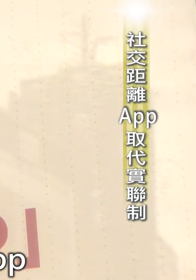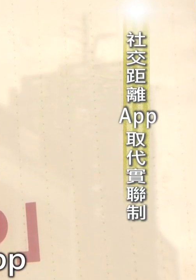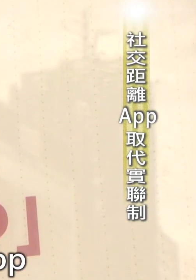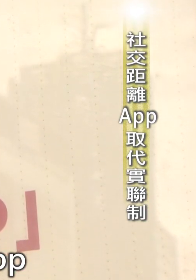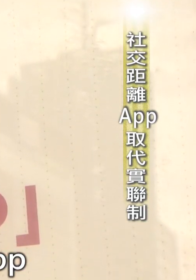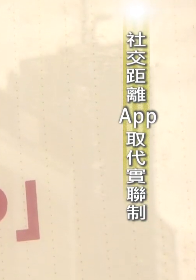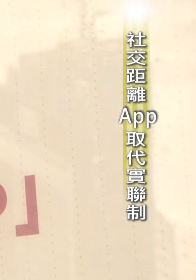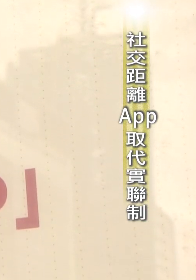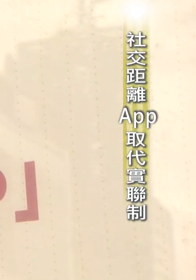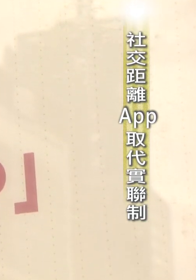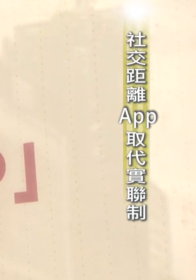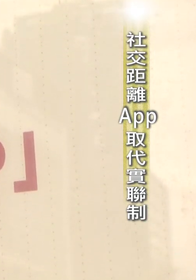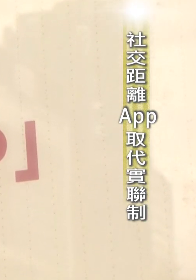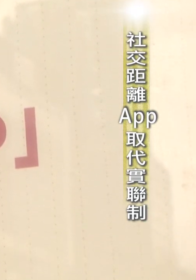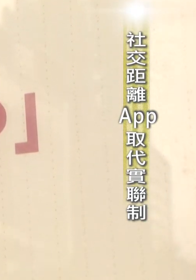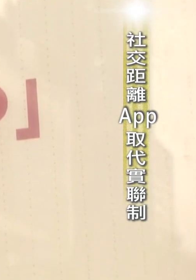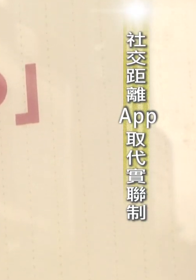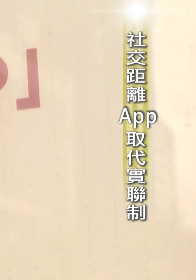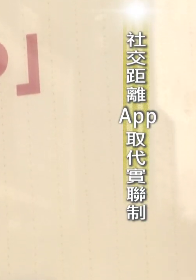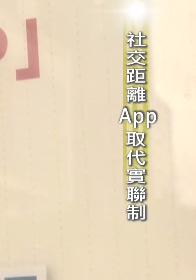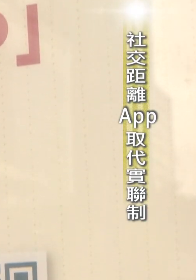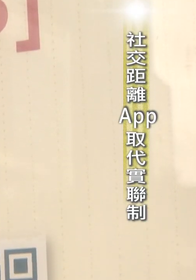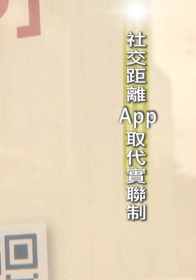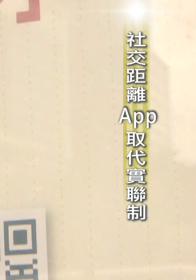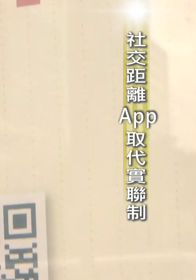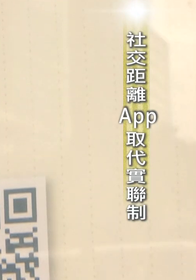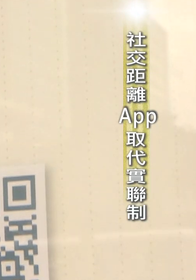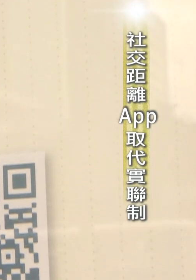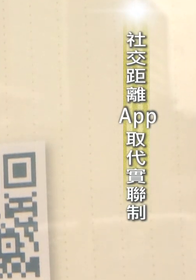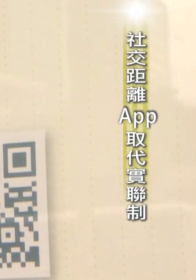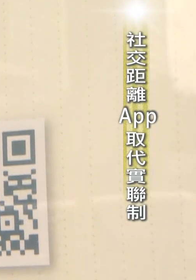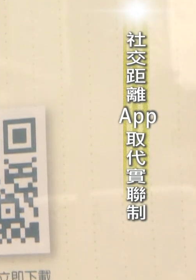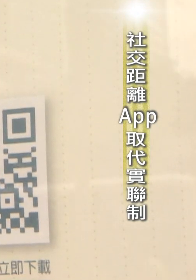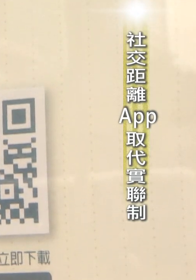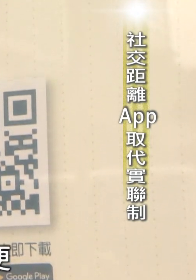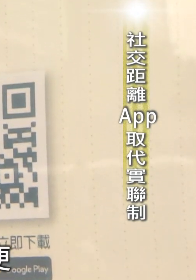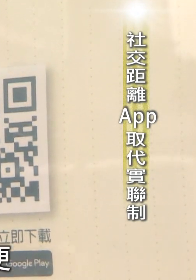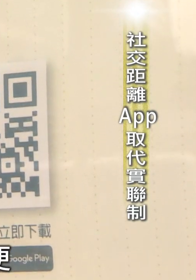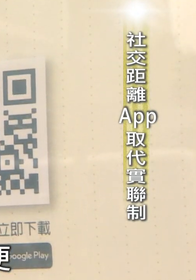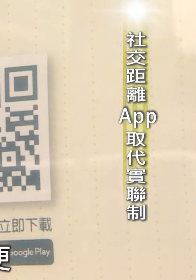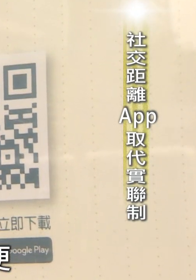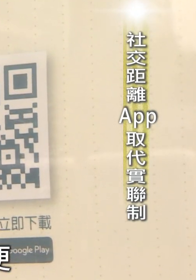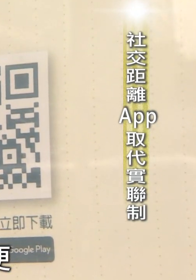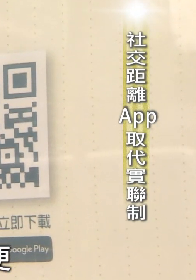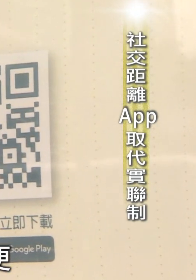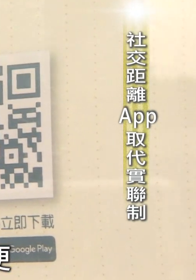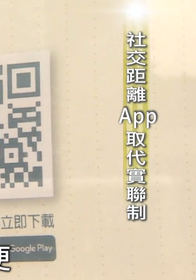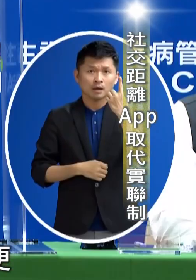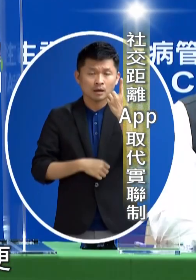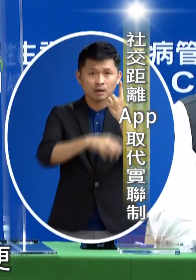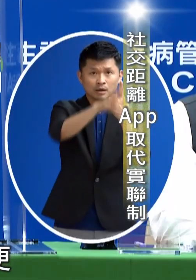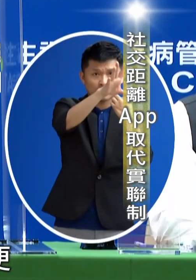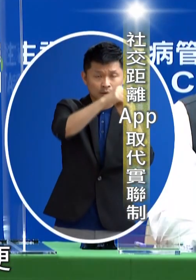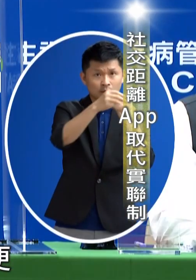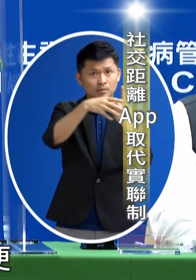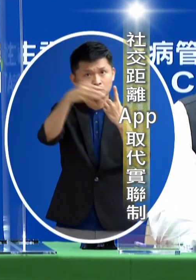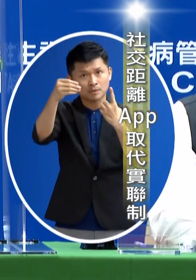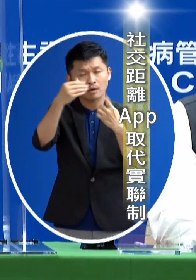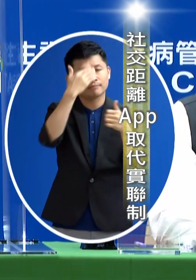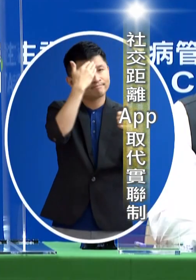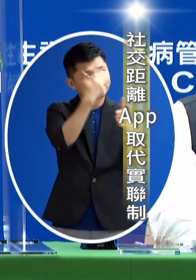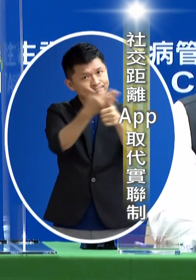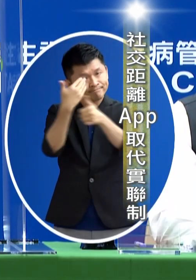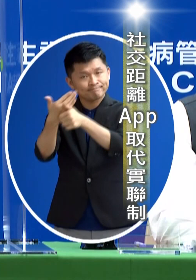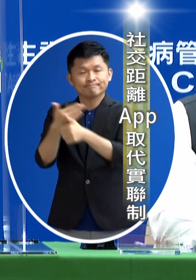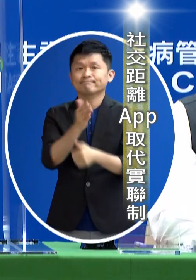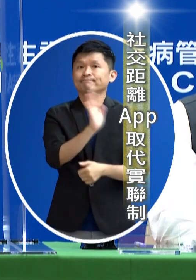下载 App， 也取消了相对的疫调，那留着这个实名制哈，只是哈让大家就更不方便哦，